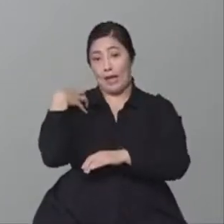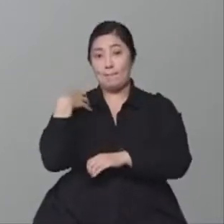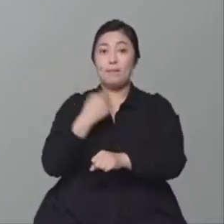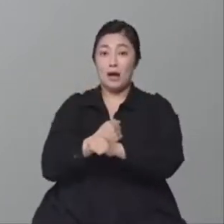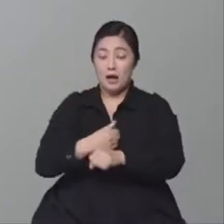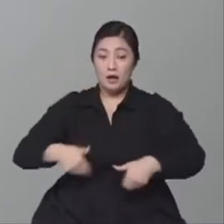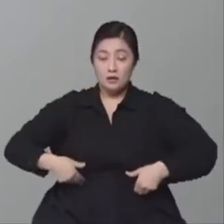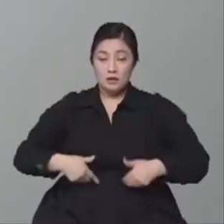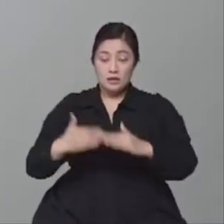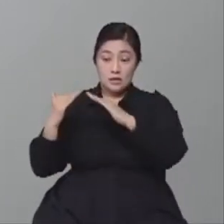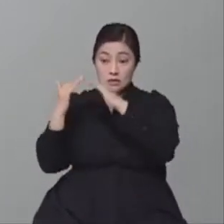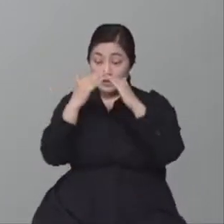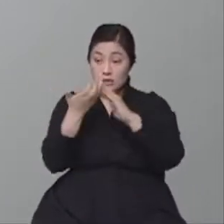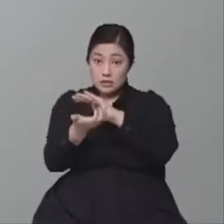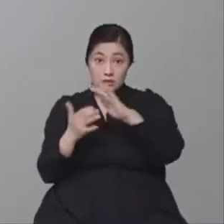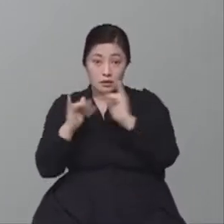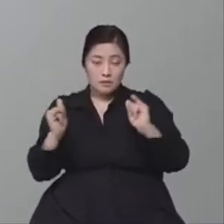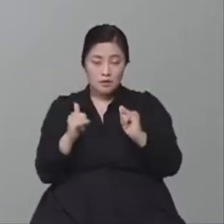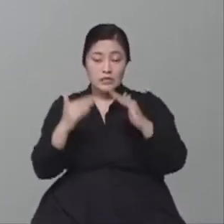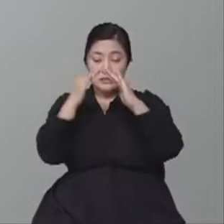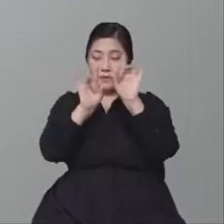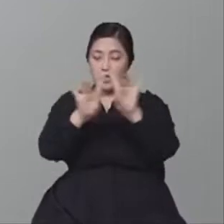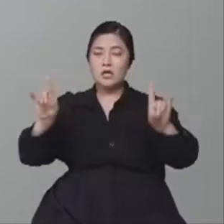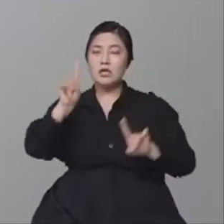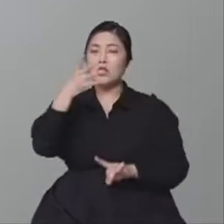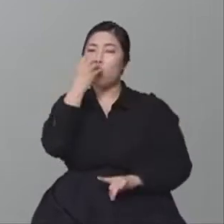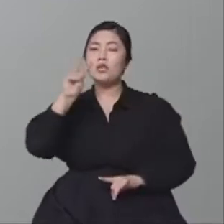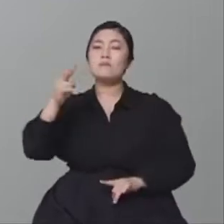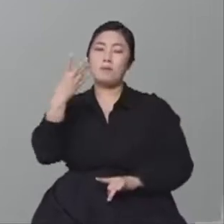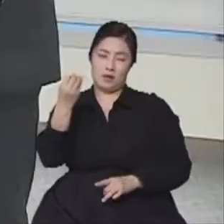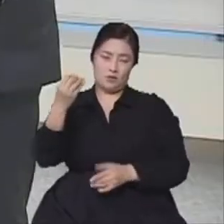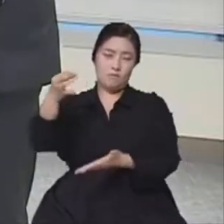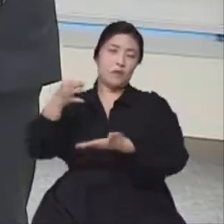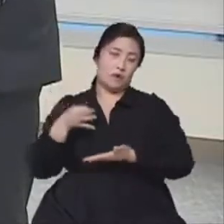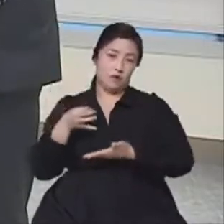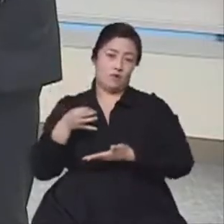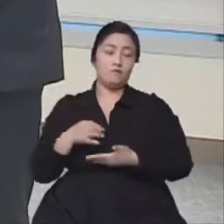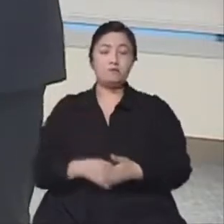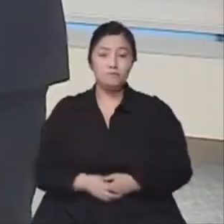하며 예비 입주자들은 세대당 1억 200만 원을 받게 됩니다.